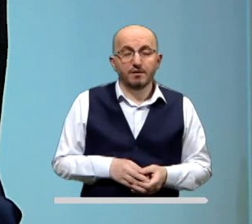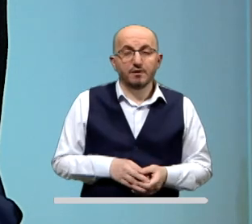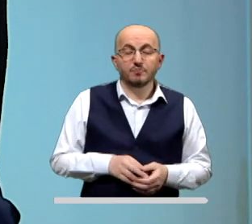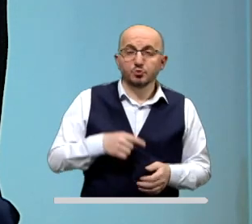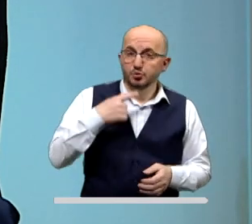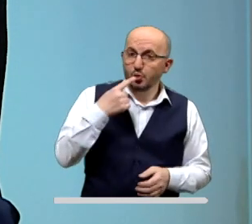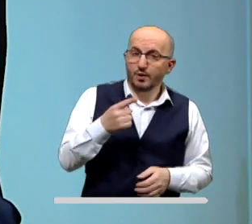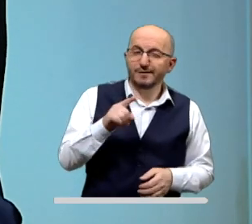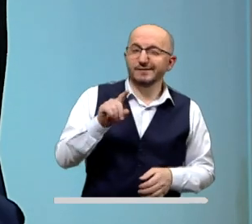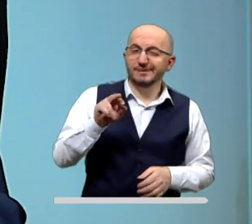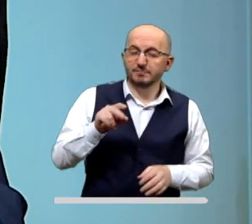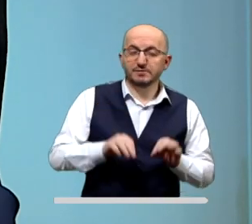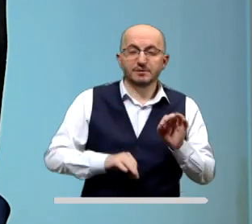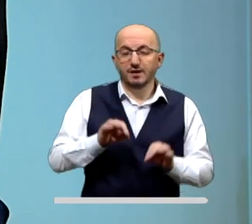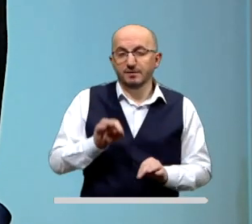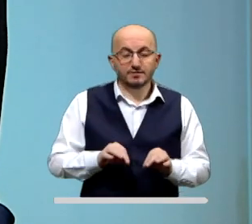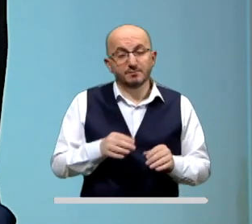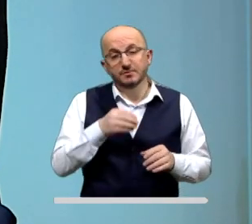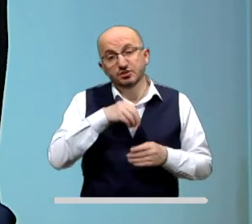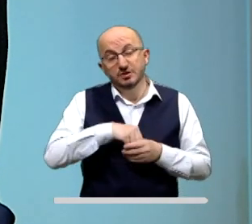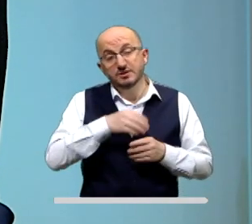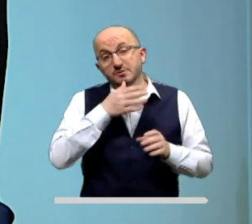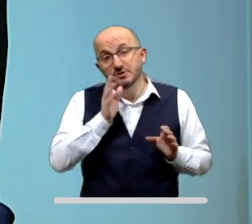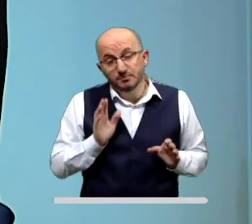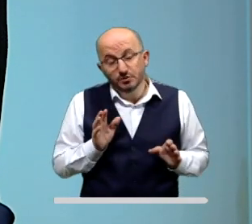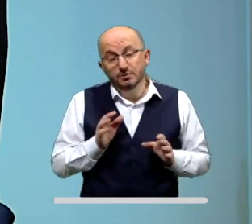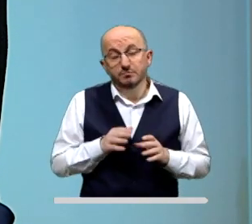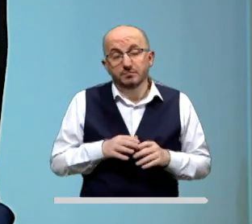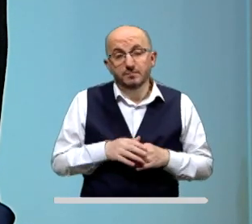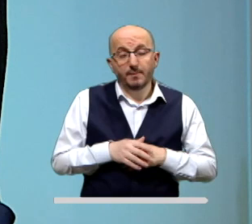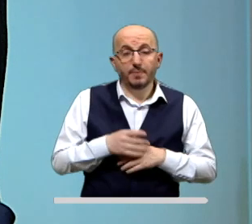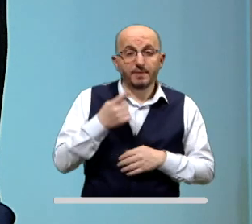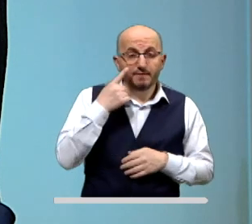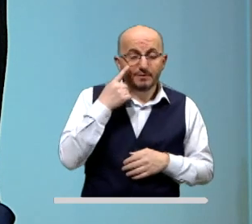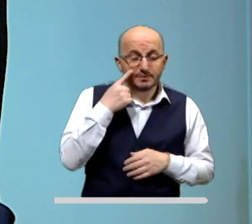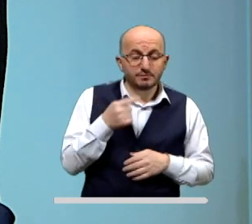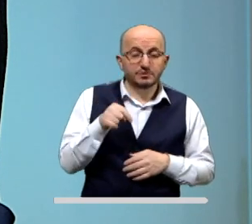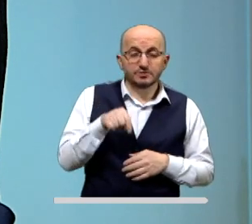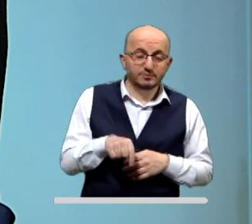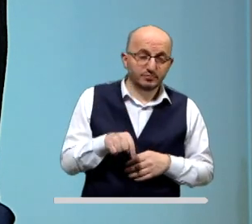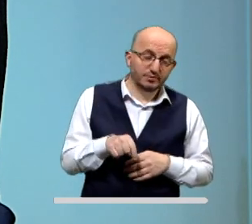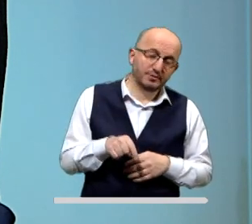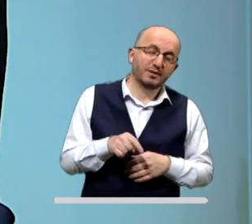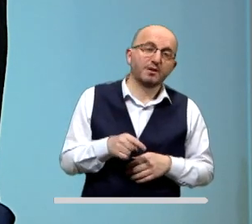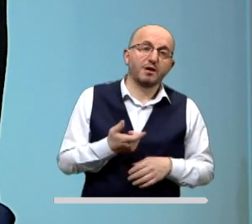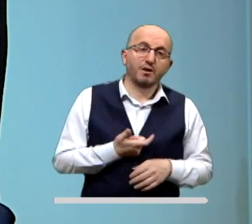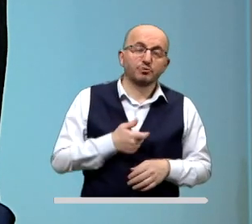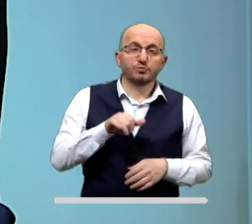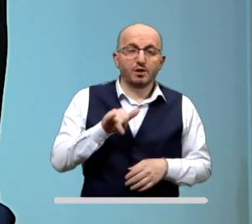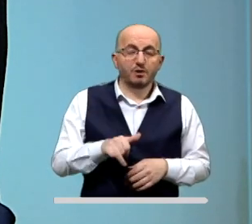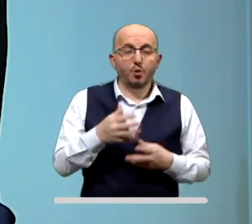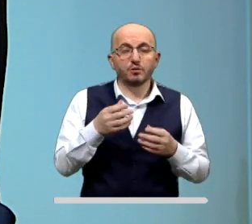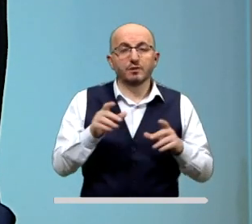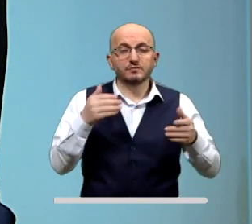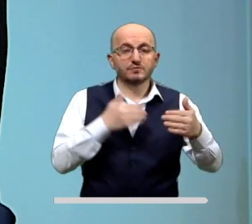söylendiği şekli ile bir değerlendirirsek ben bilmiyorum Çok herhalde Devletimiz şimdi bu yasal hak olan